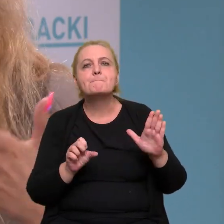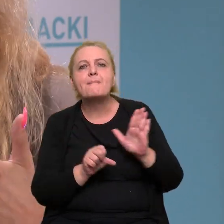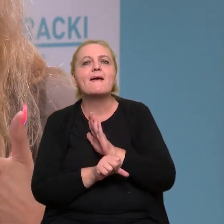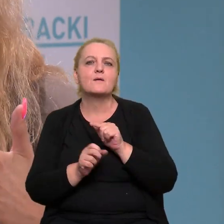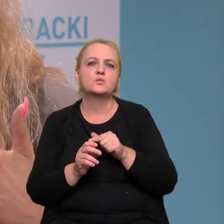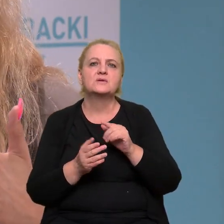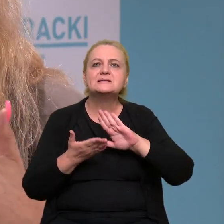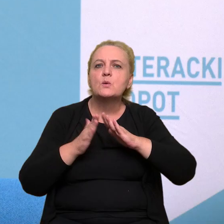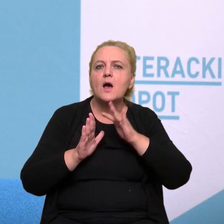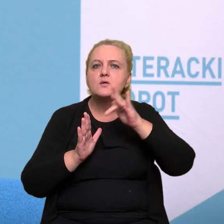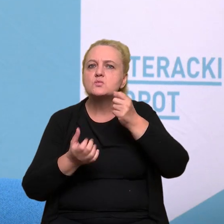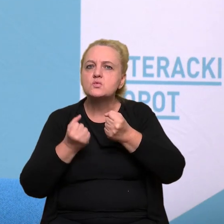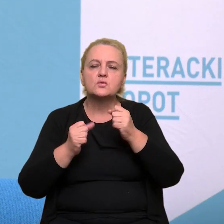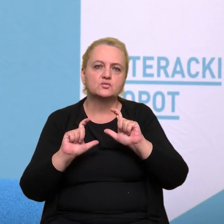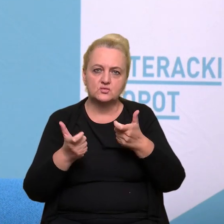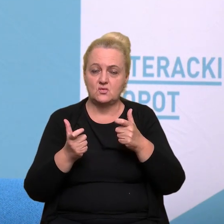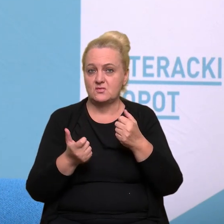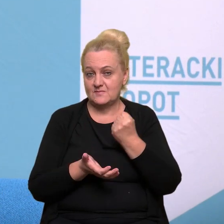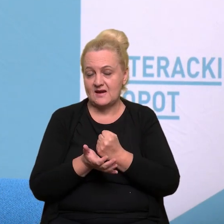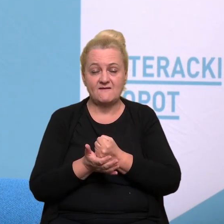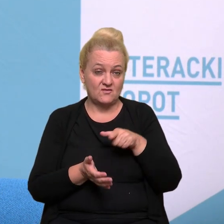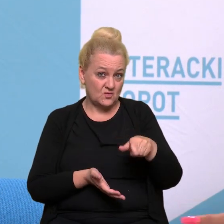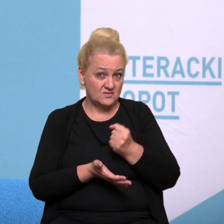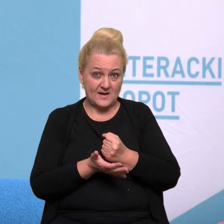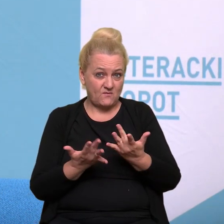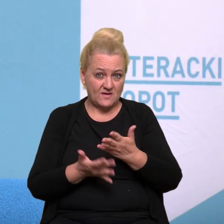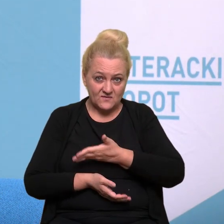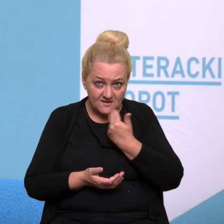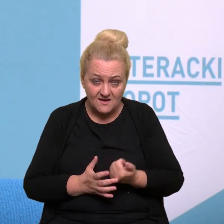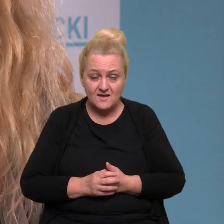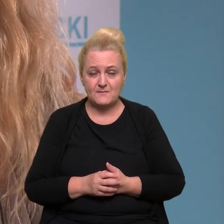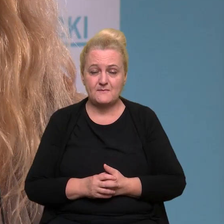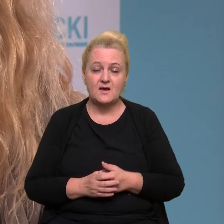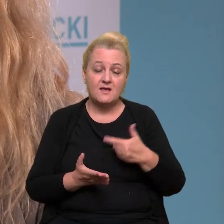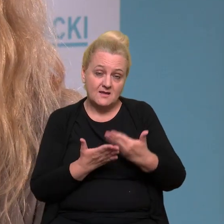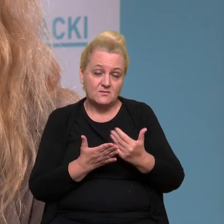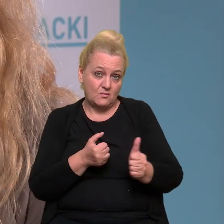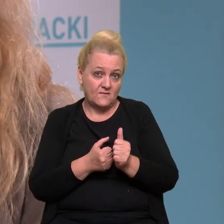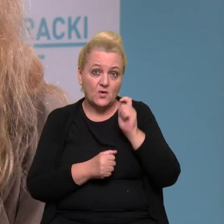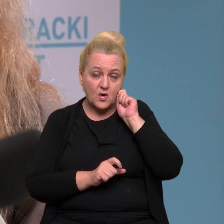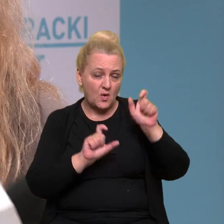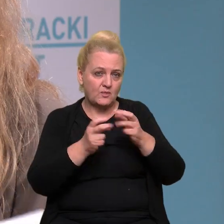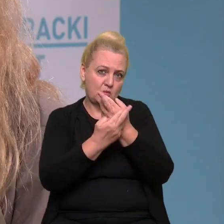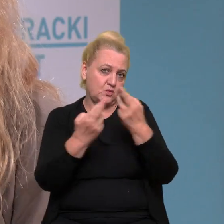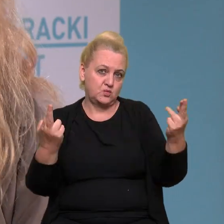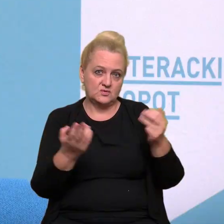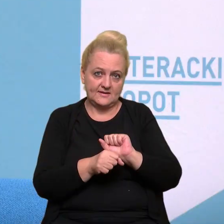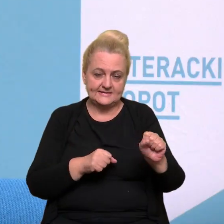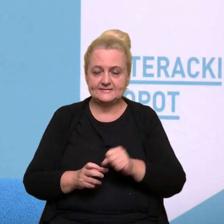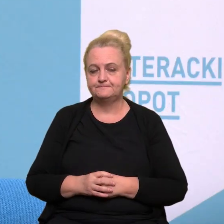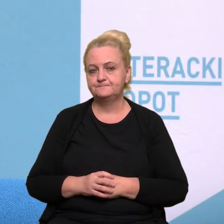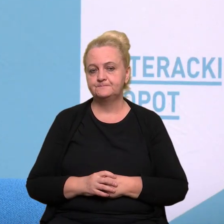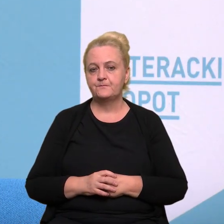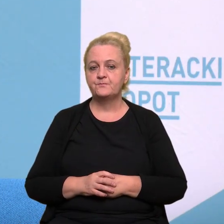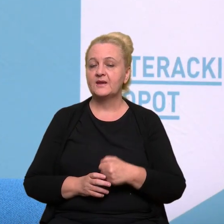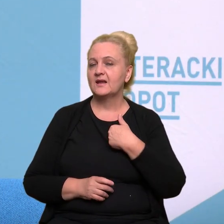kompleksowości, złożoności tego. Sprawy te nie są proste. Dlatego te kobiety są też tak różne.